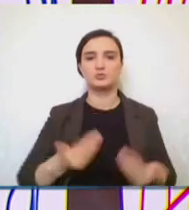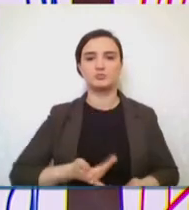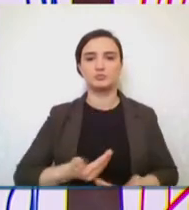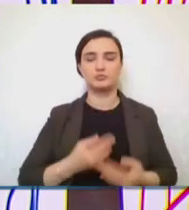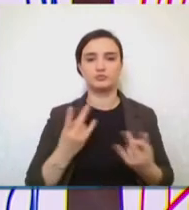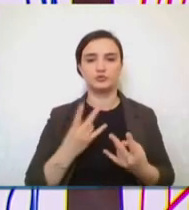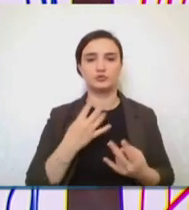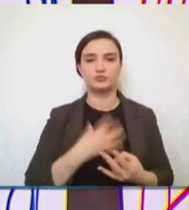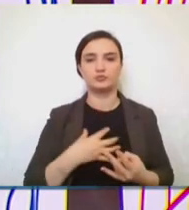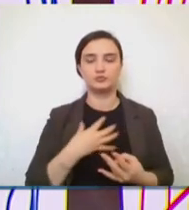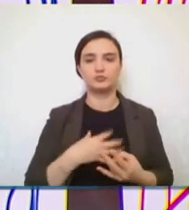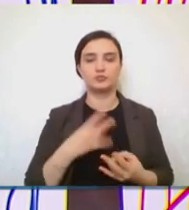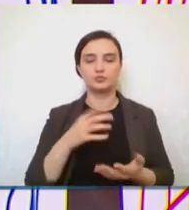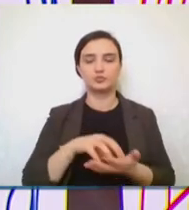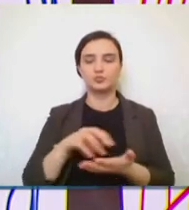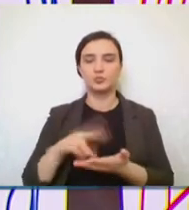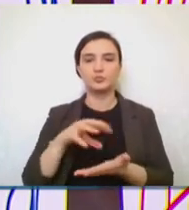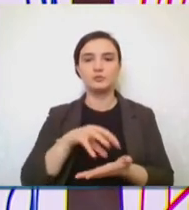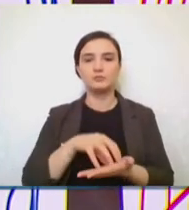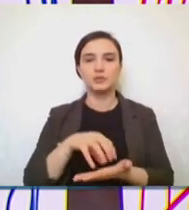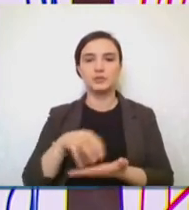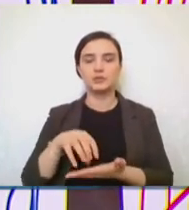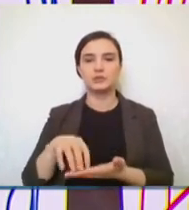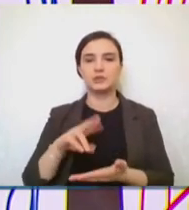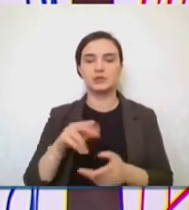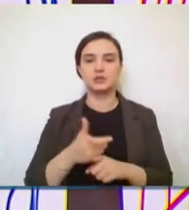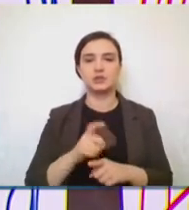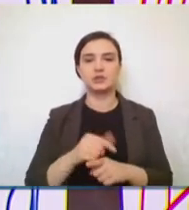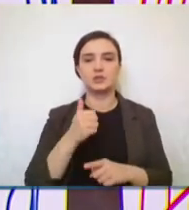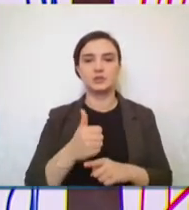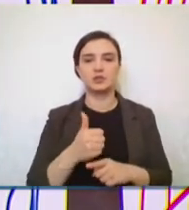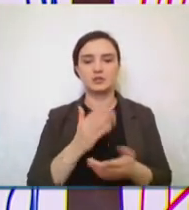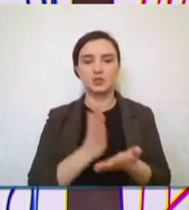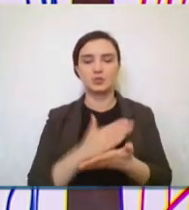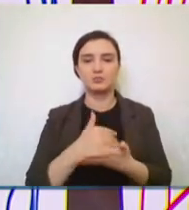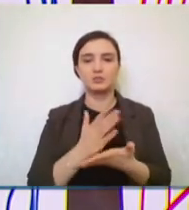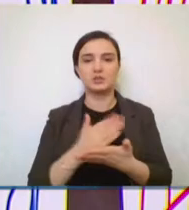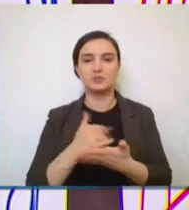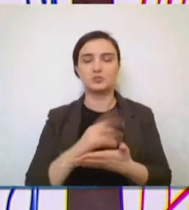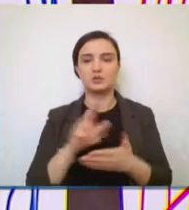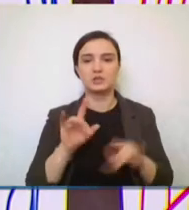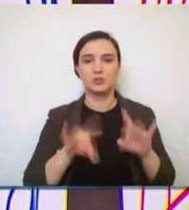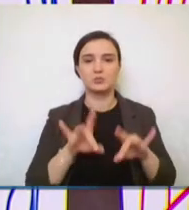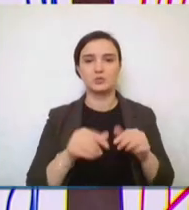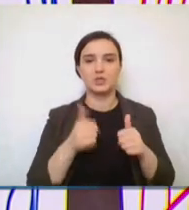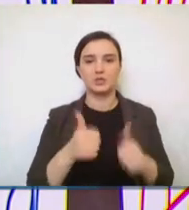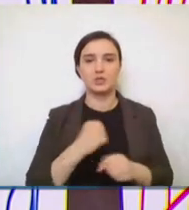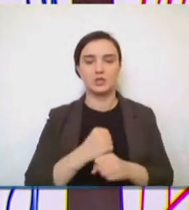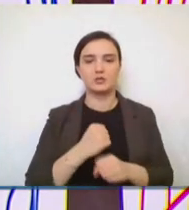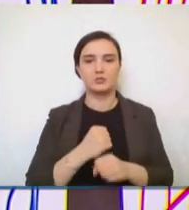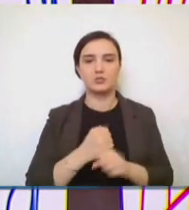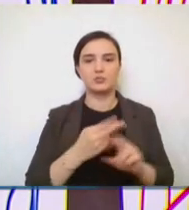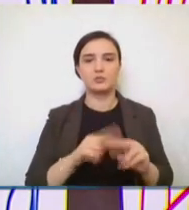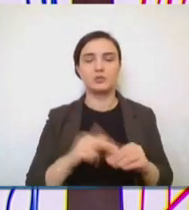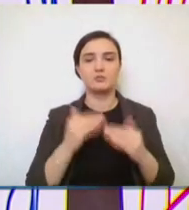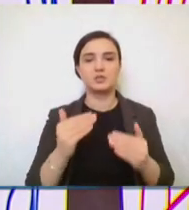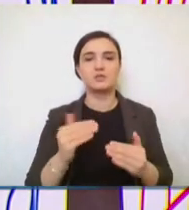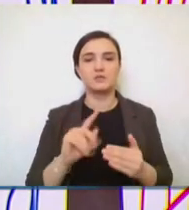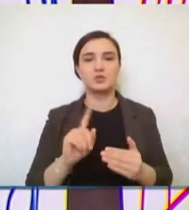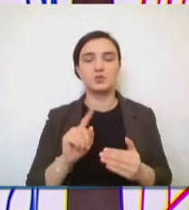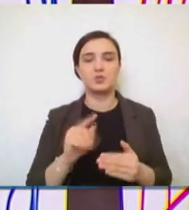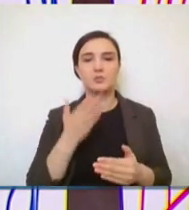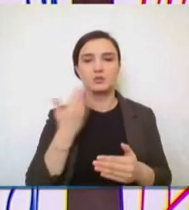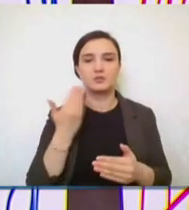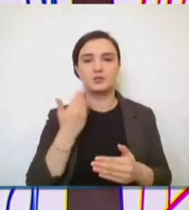უნდა იყოს მცირე და ძალიან კარგად დაქუცმაცებული და თერმულად კარგად დამუშავებული, იმისათვის რომ ადვილად